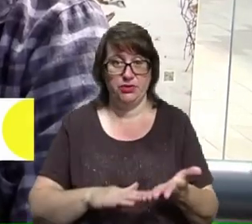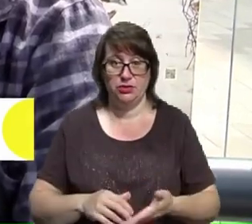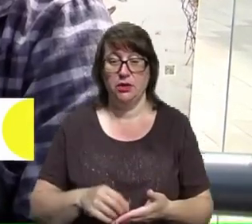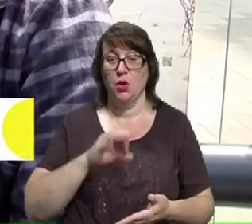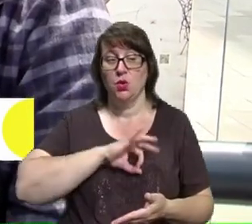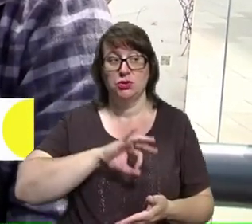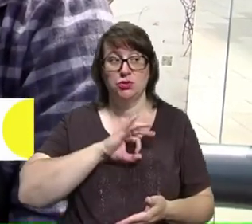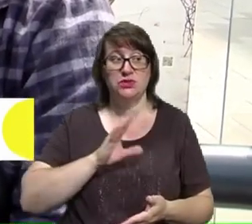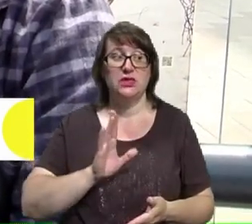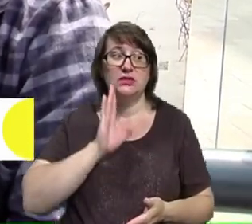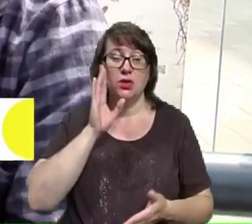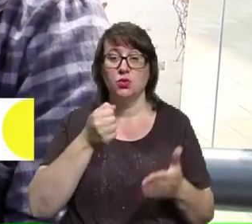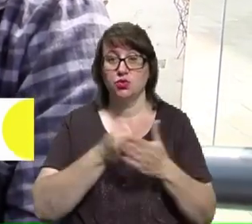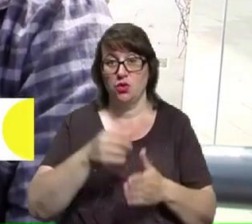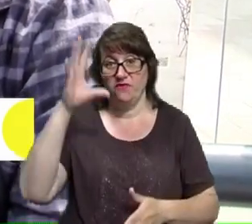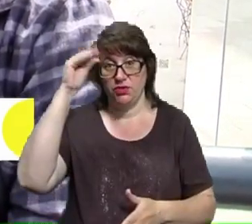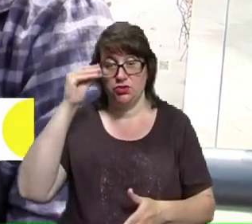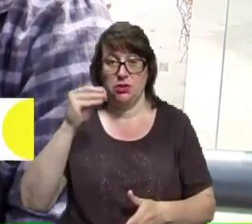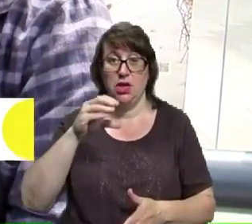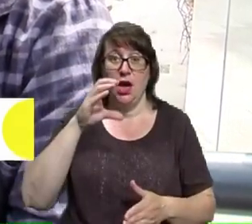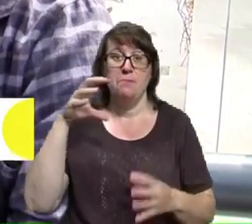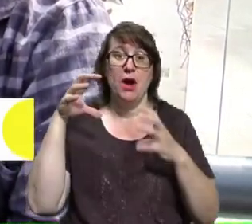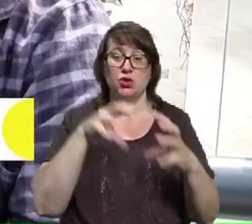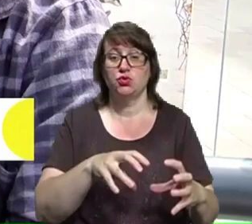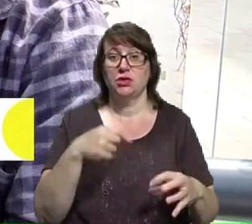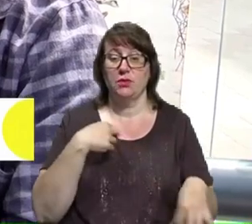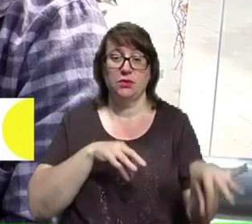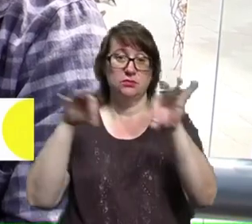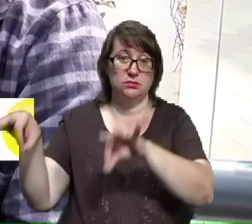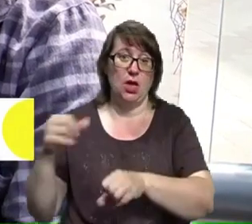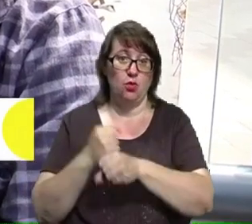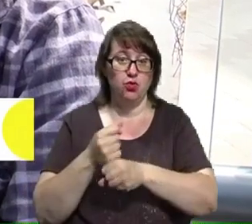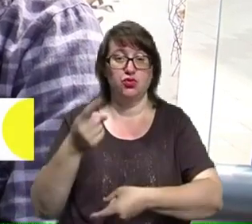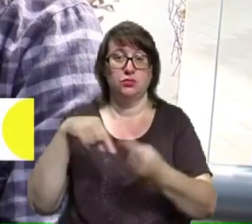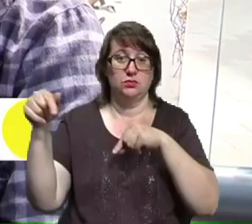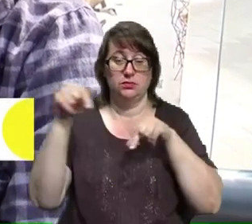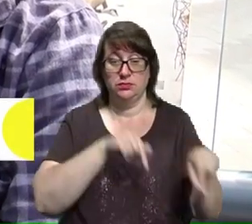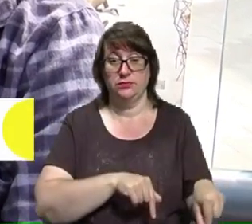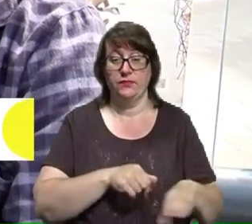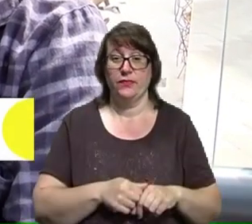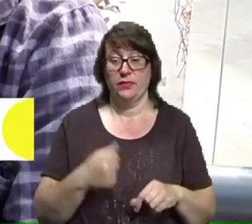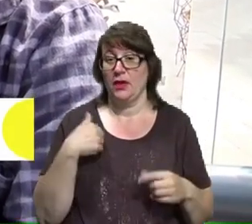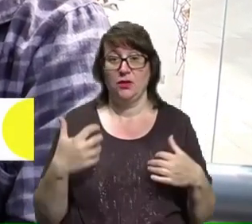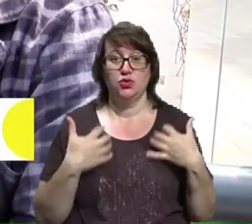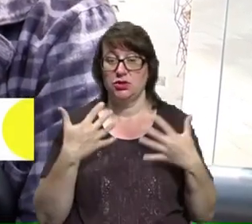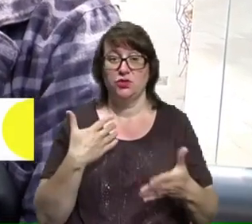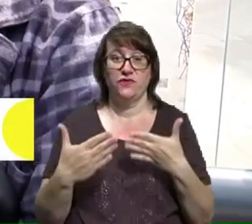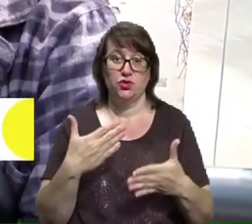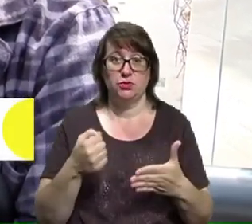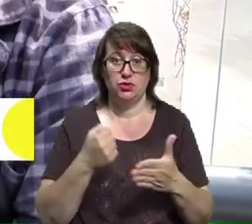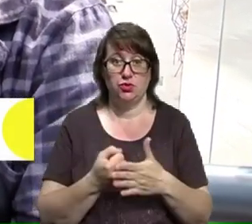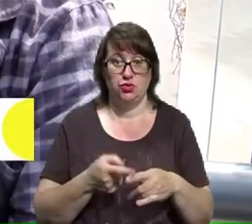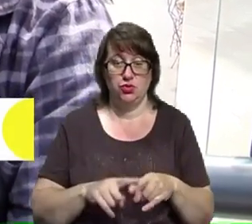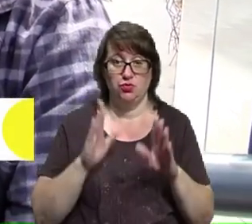зранку до вечора. На маршрутки їздимо на роботу з маршрутки. Ми ужасно відносимося до цього. Ми тільки будемо робити